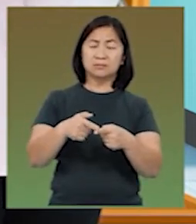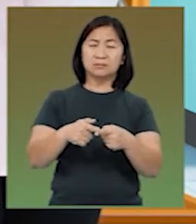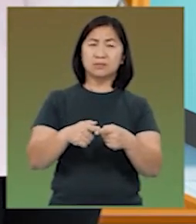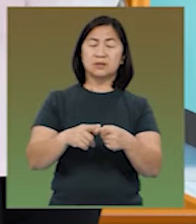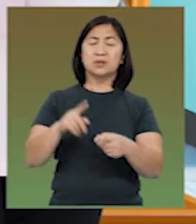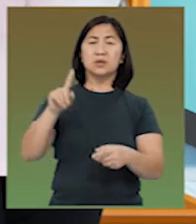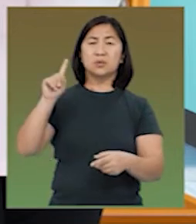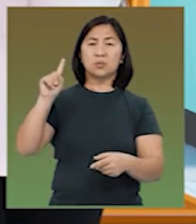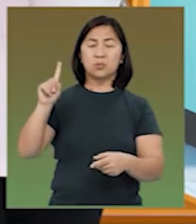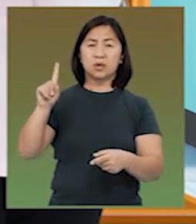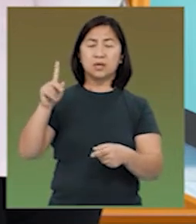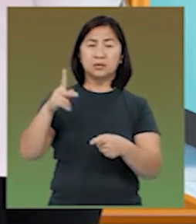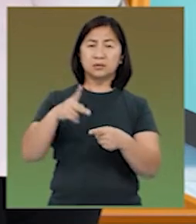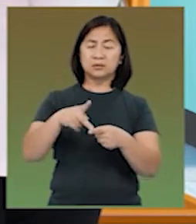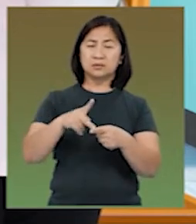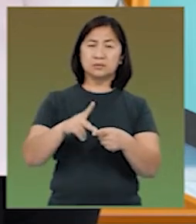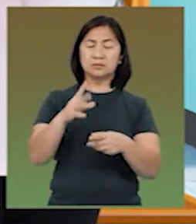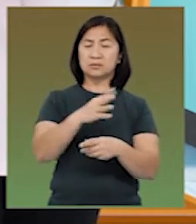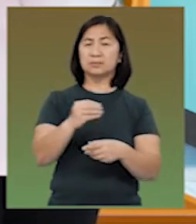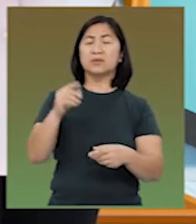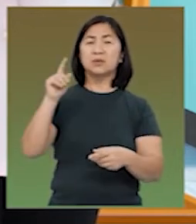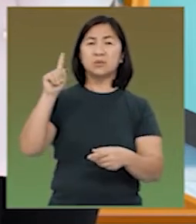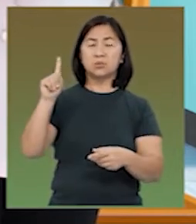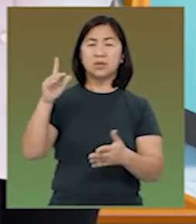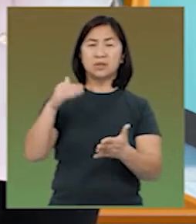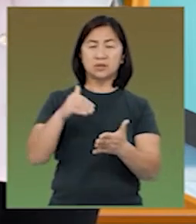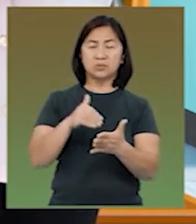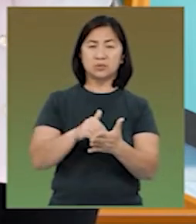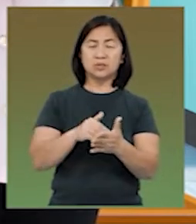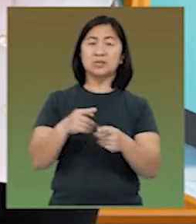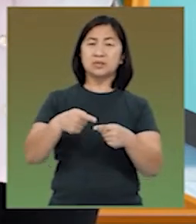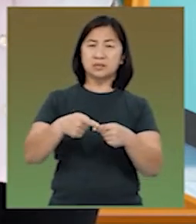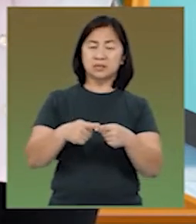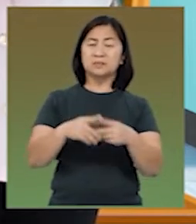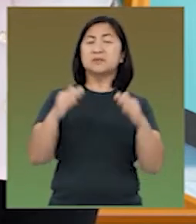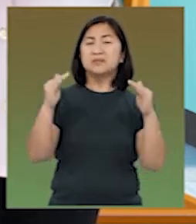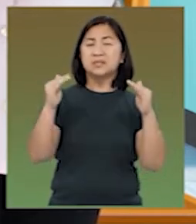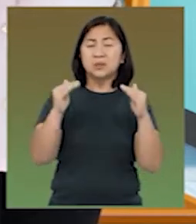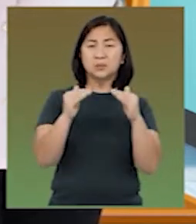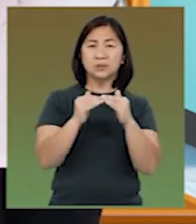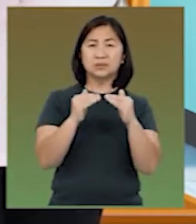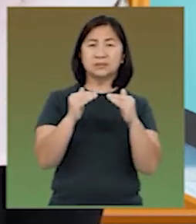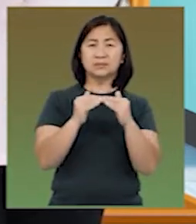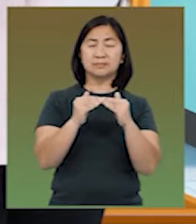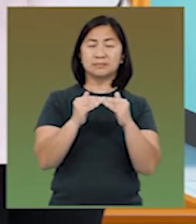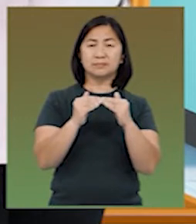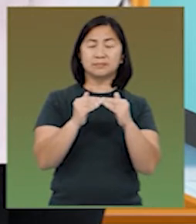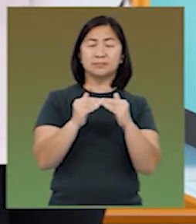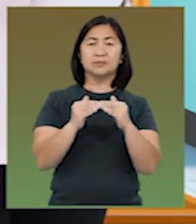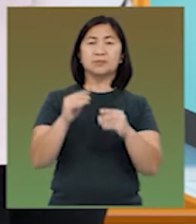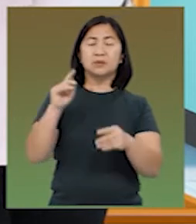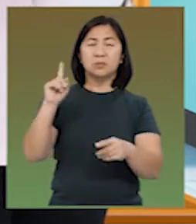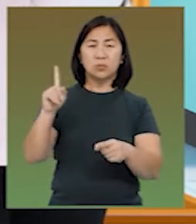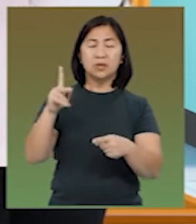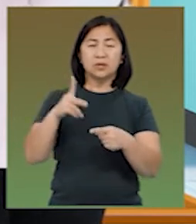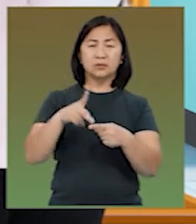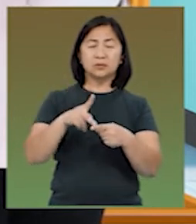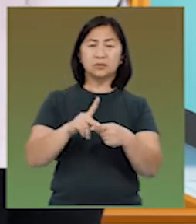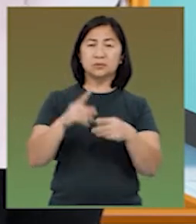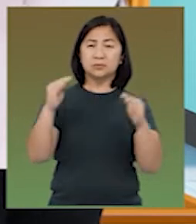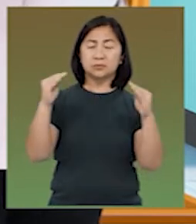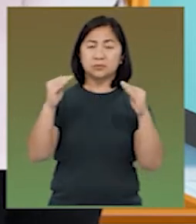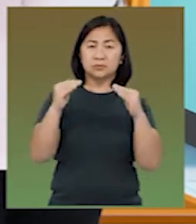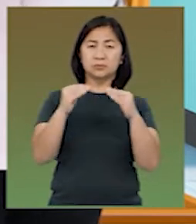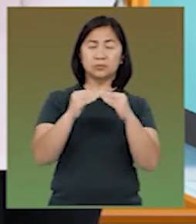ang 1 kilogram at 1,000 grams ay magkatumbas. 1 kilogram